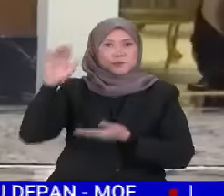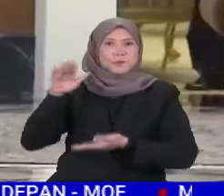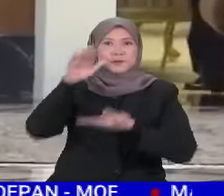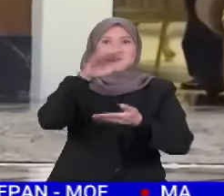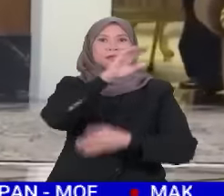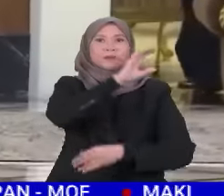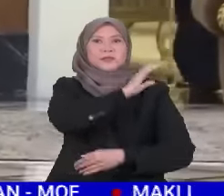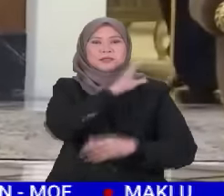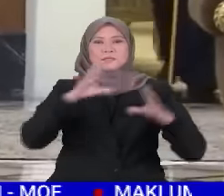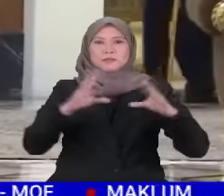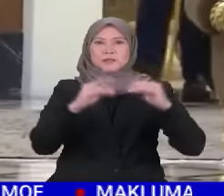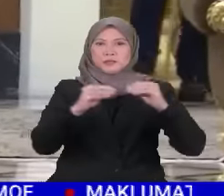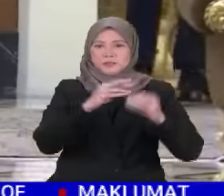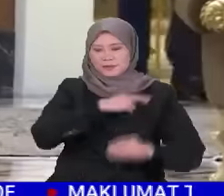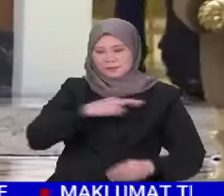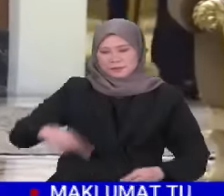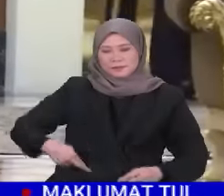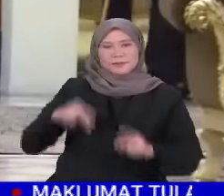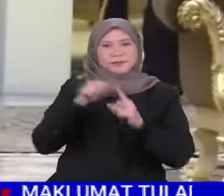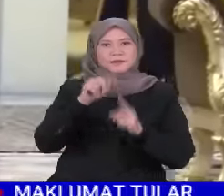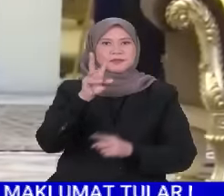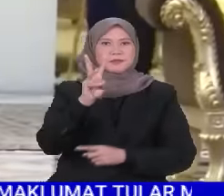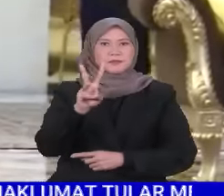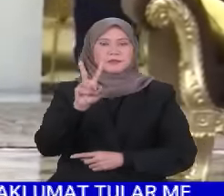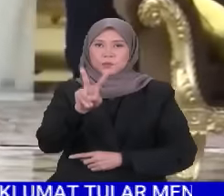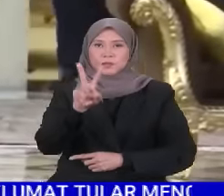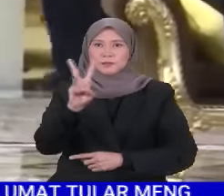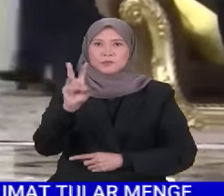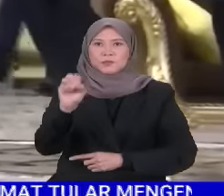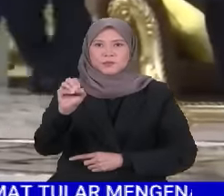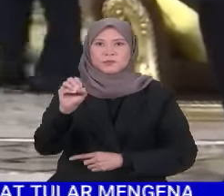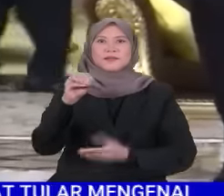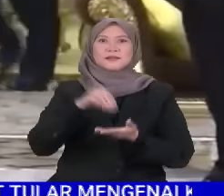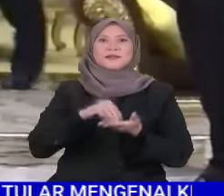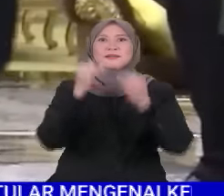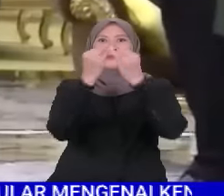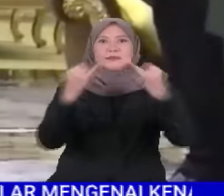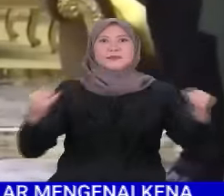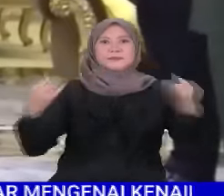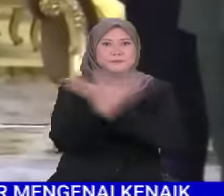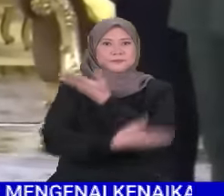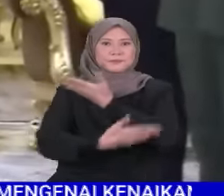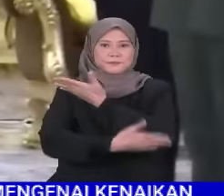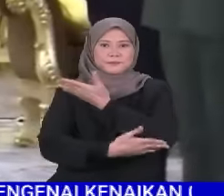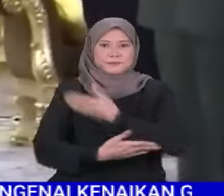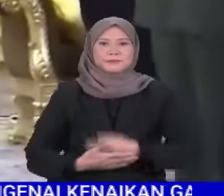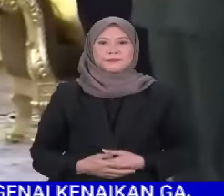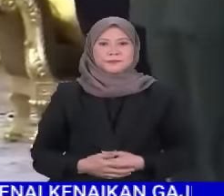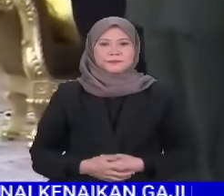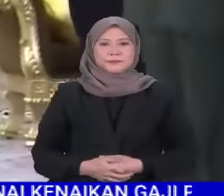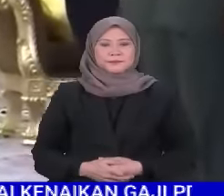masyarakat 260 yang berlangsung di Istana Negara